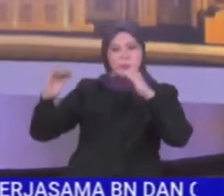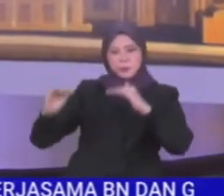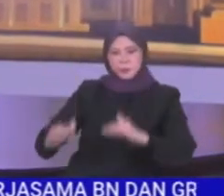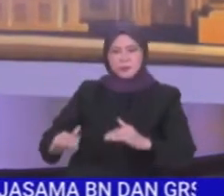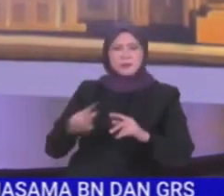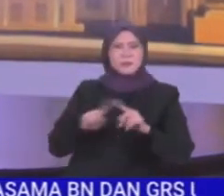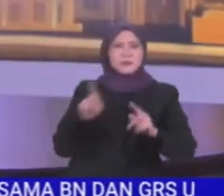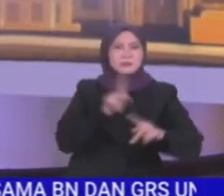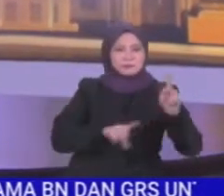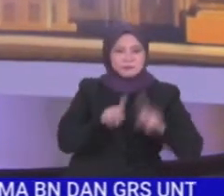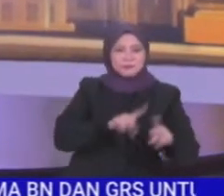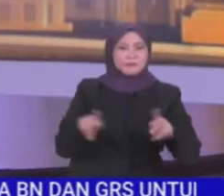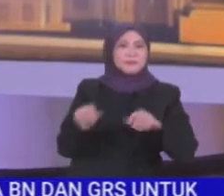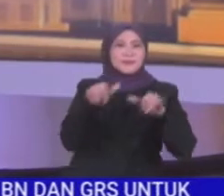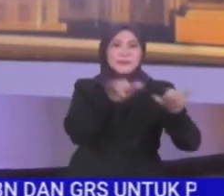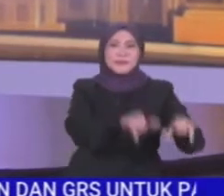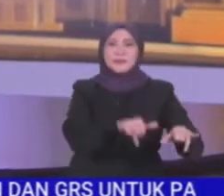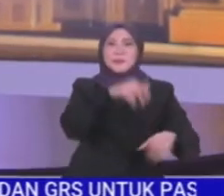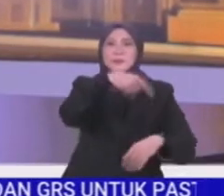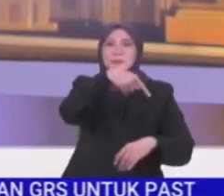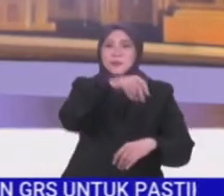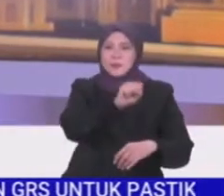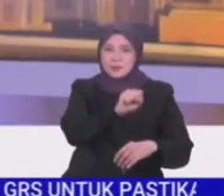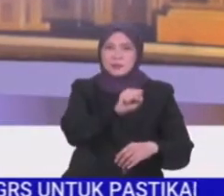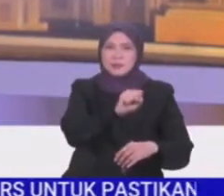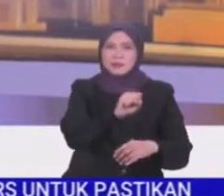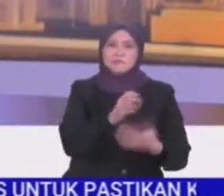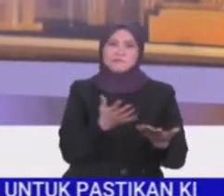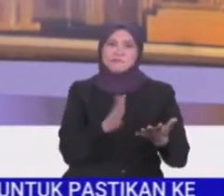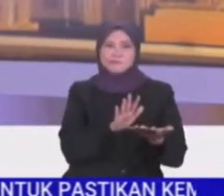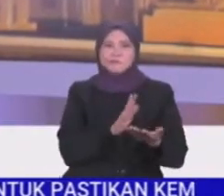yang menetap di Pusat Pemindahan Sementara PPS.